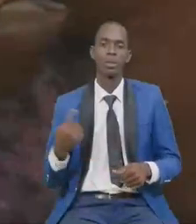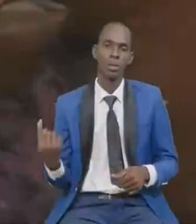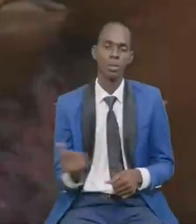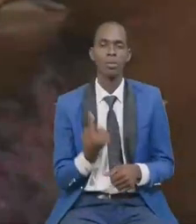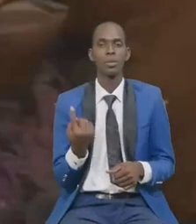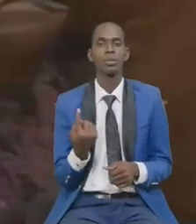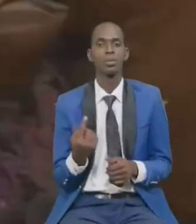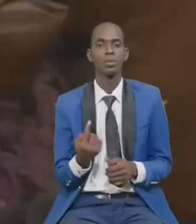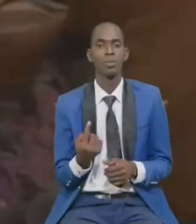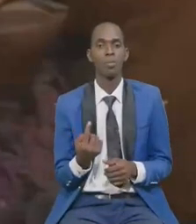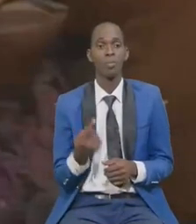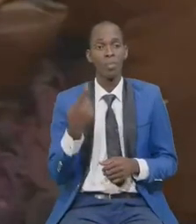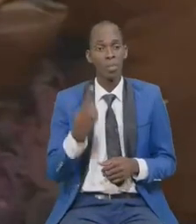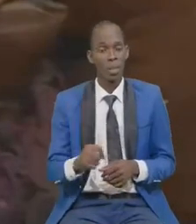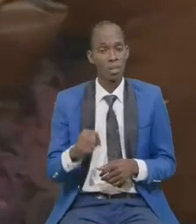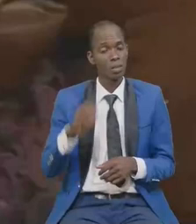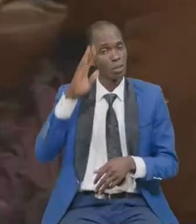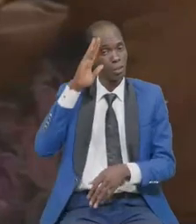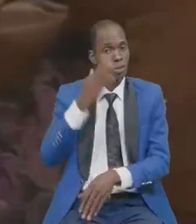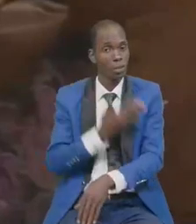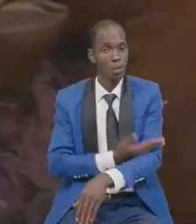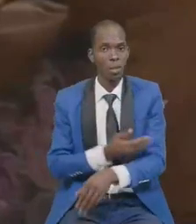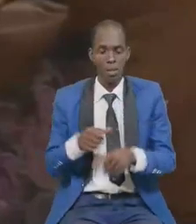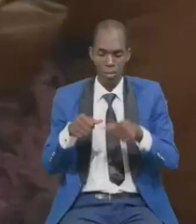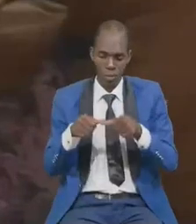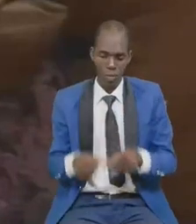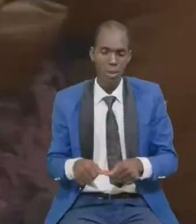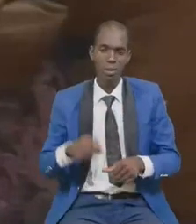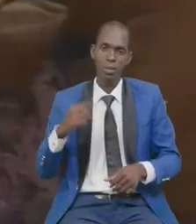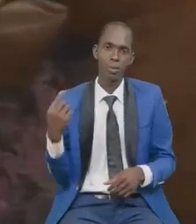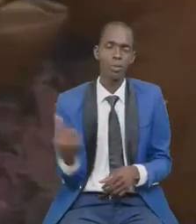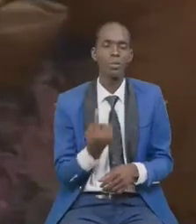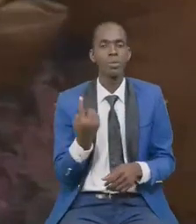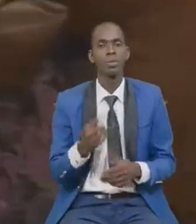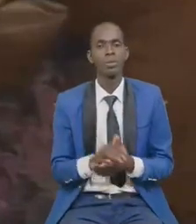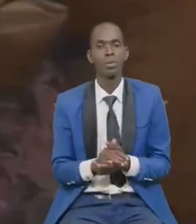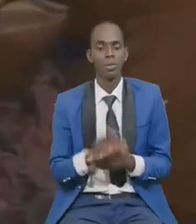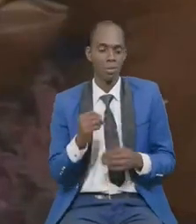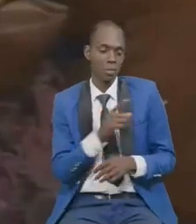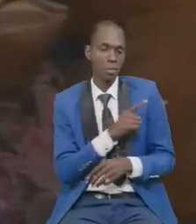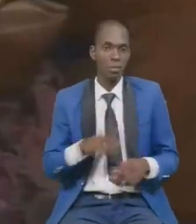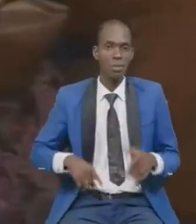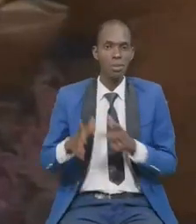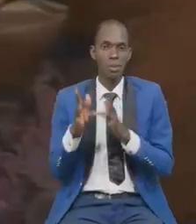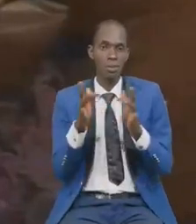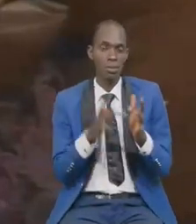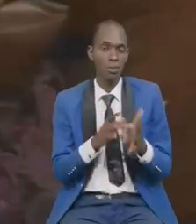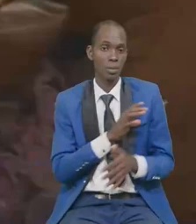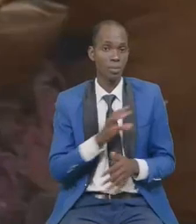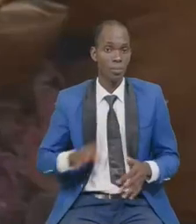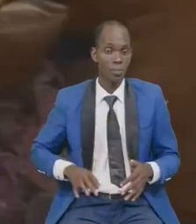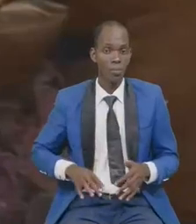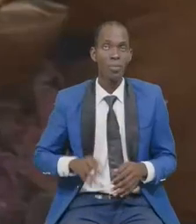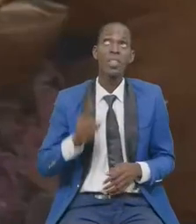Le Fils y demeure toujours. Le Seigneur Jésus-Christ, il est au